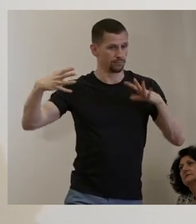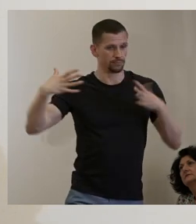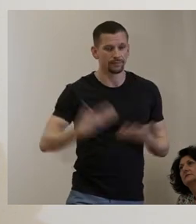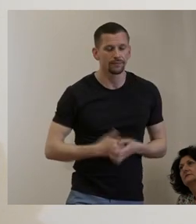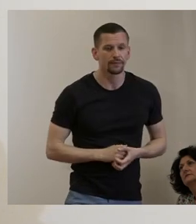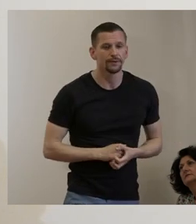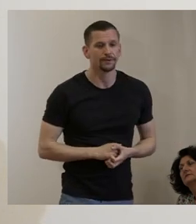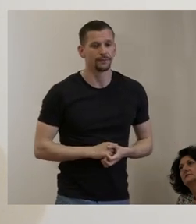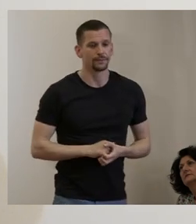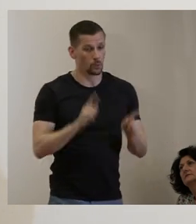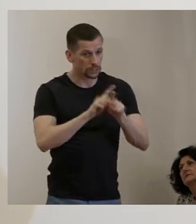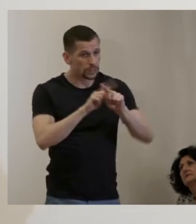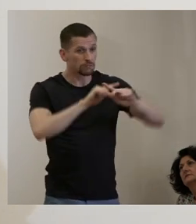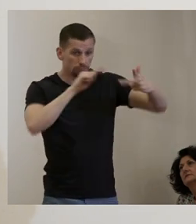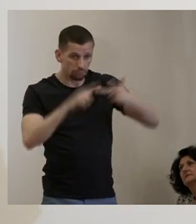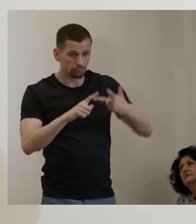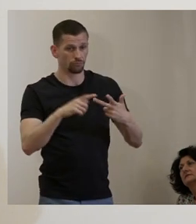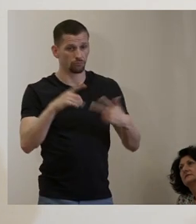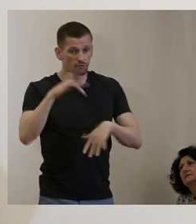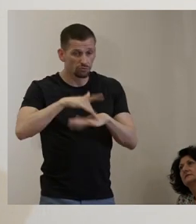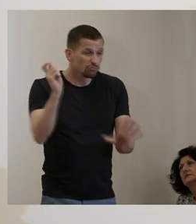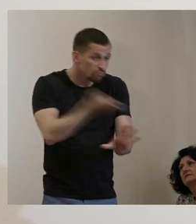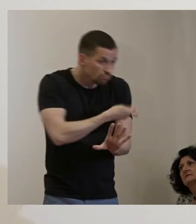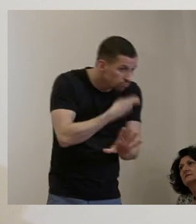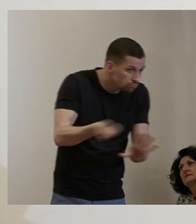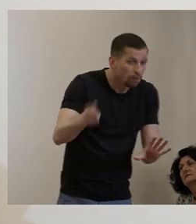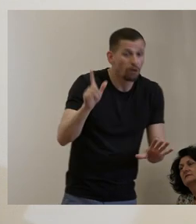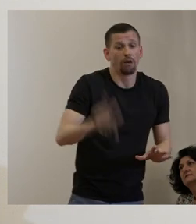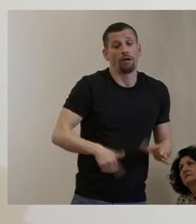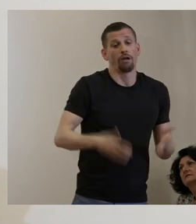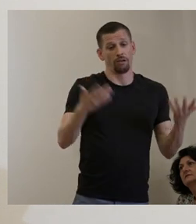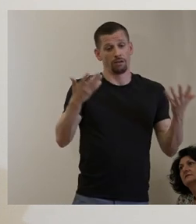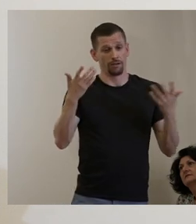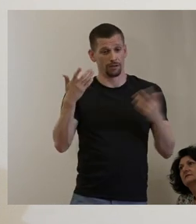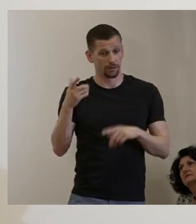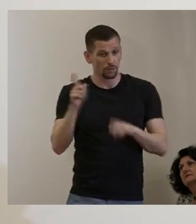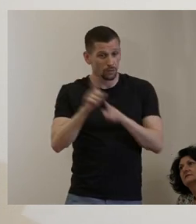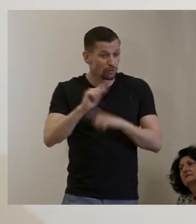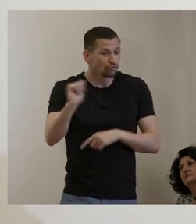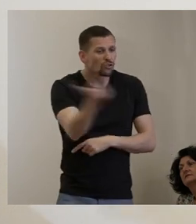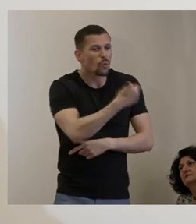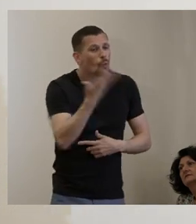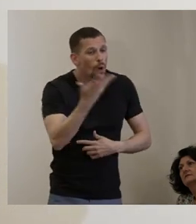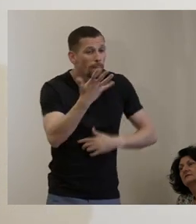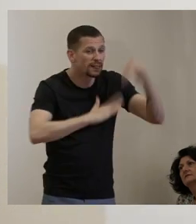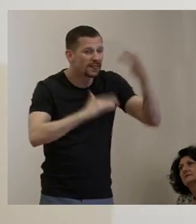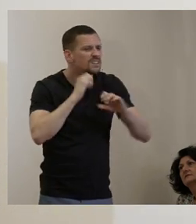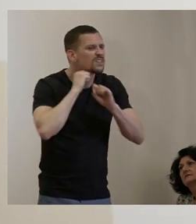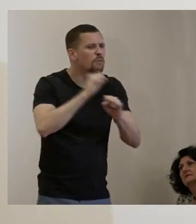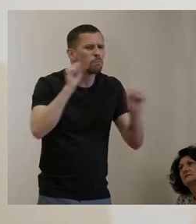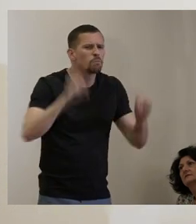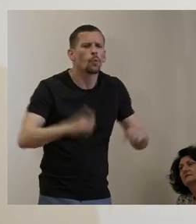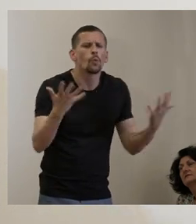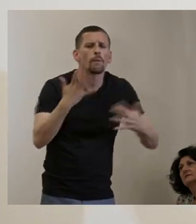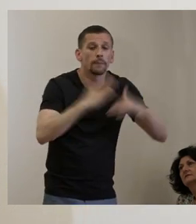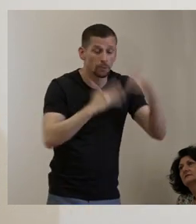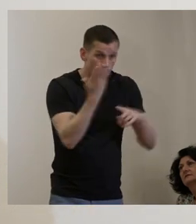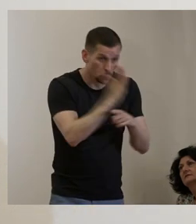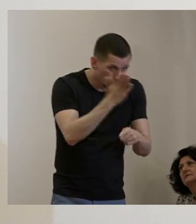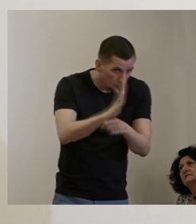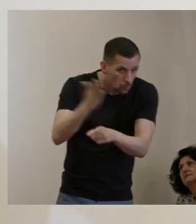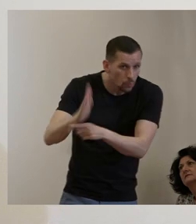châtiments et il montre surtout les multiples métiers que font les esclaves dans la ville de Rio, se rapprochant des représentations des